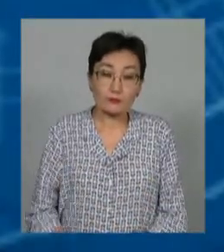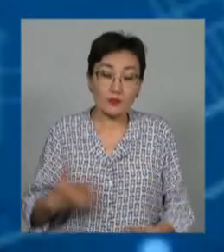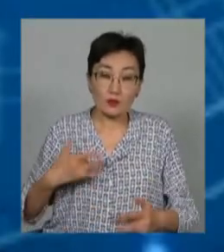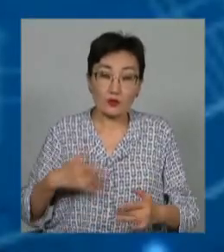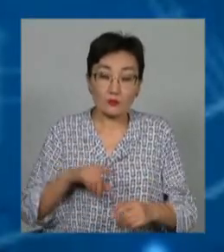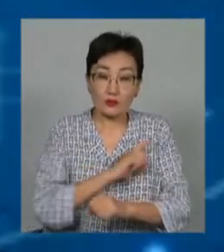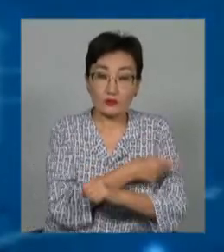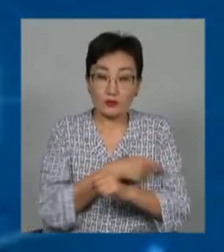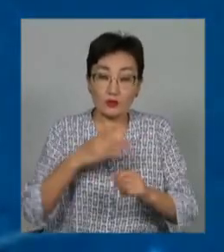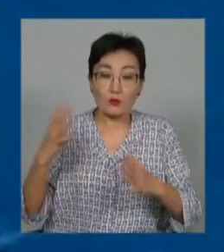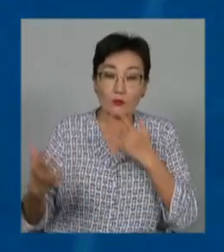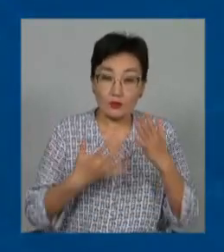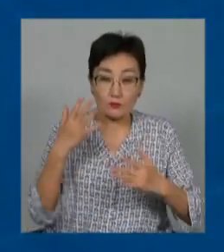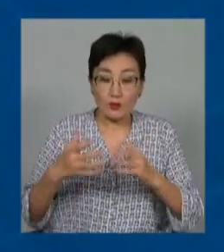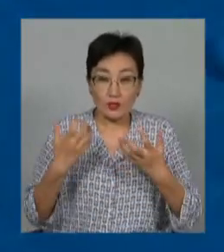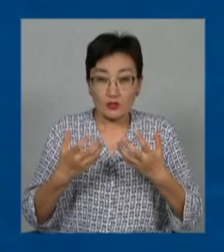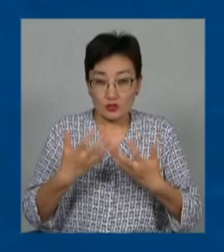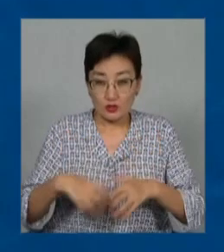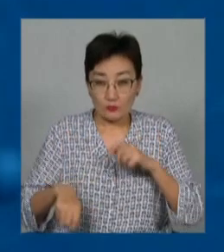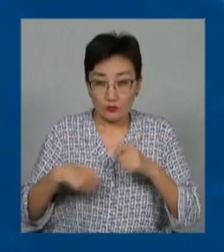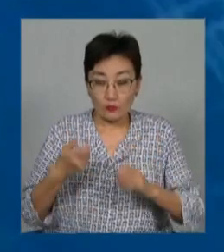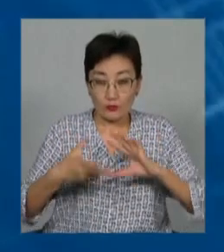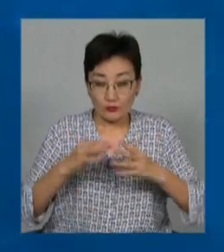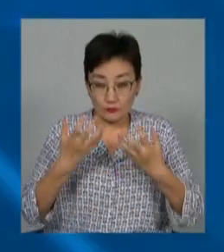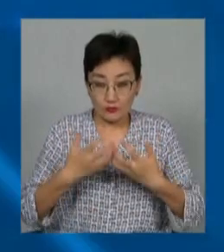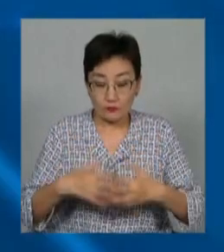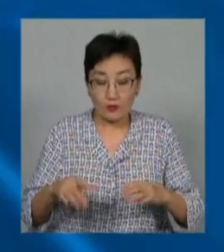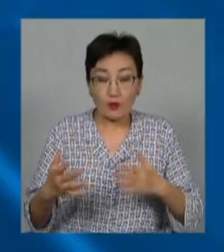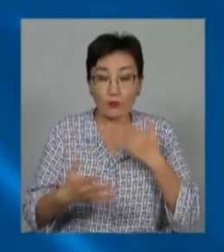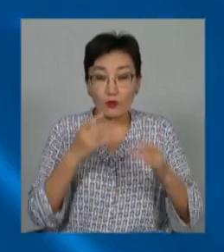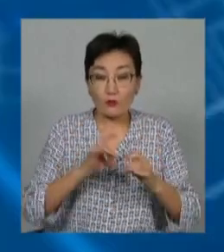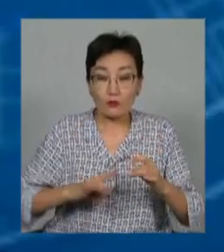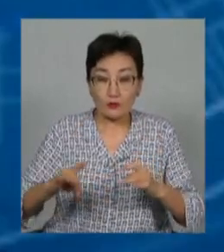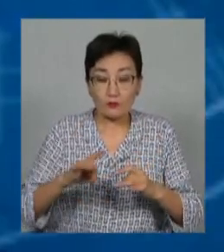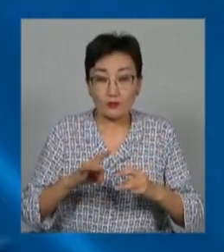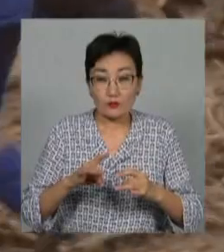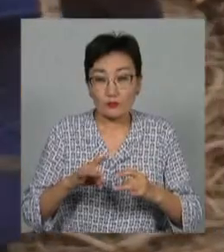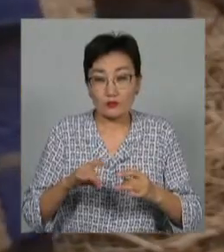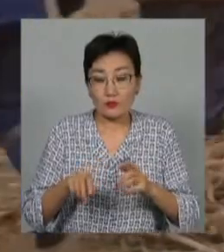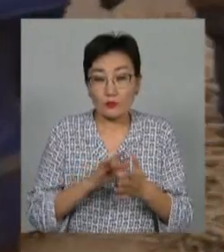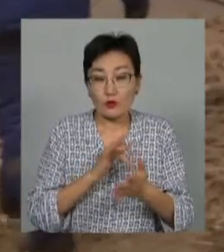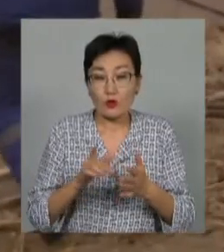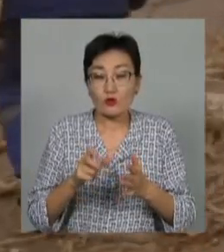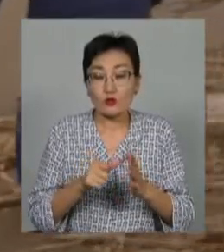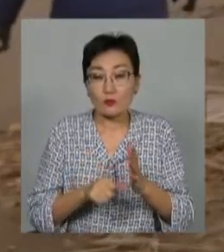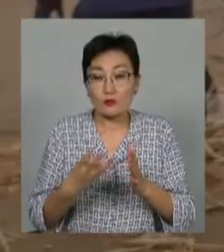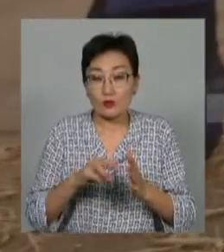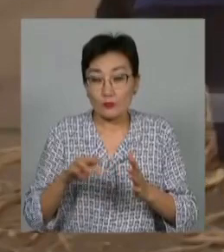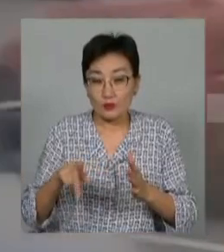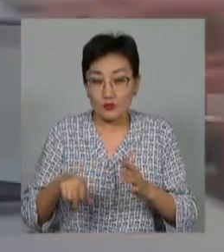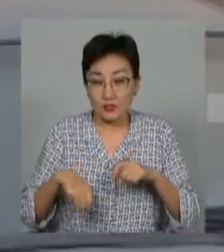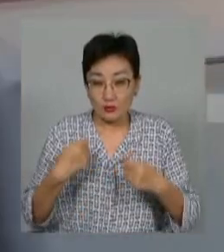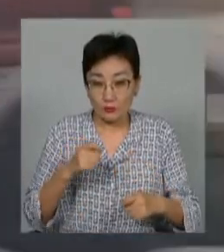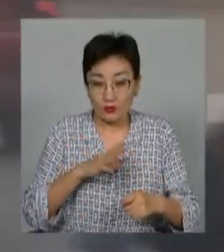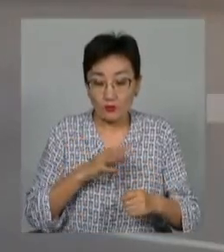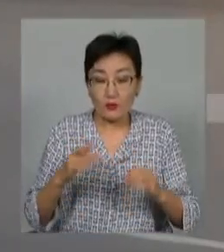Жамбылдағы жойқын желдің шығынын әкімдік енді есептеп бітті. Дауыл облыс бюджетіне 364 миллион теңге шығын келтірген. Аталған қаржыға